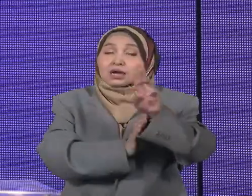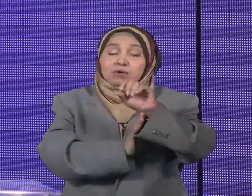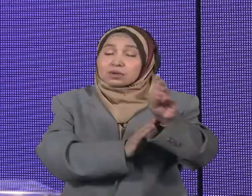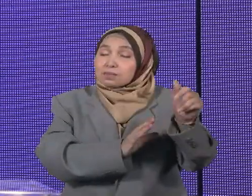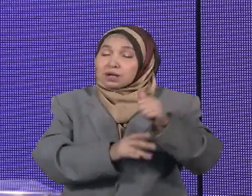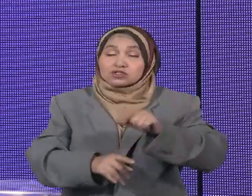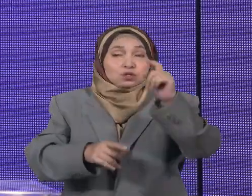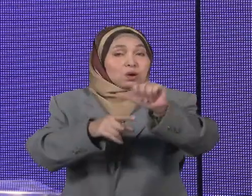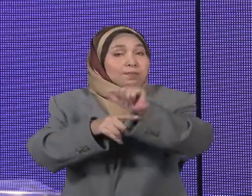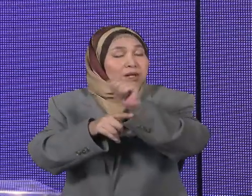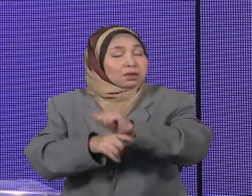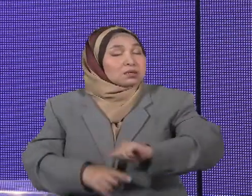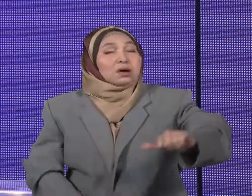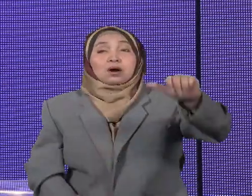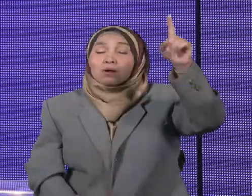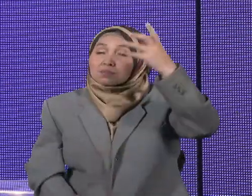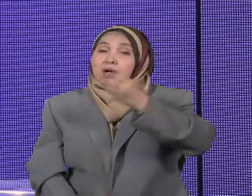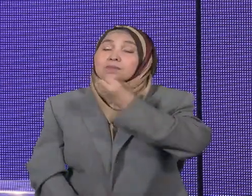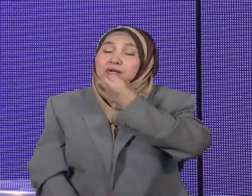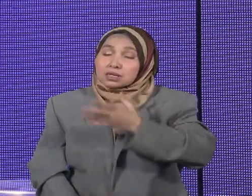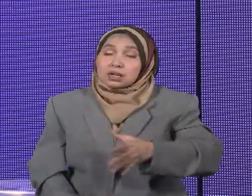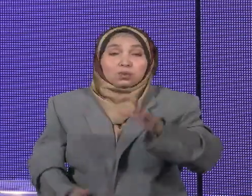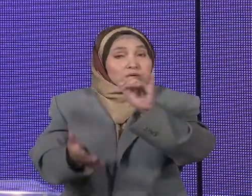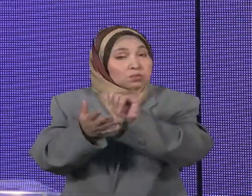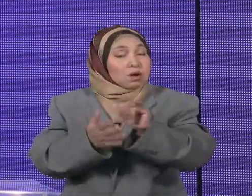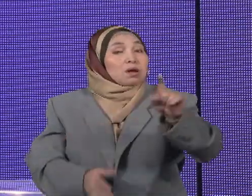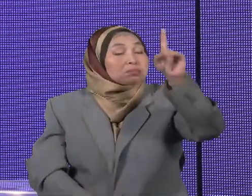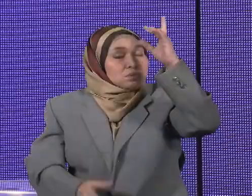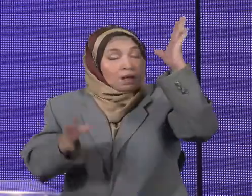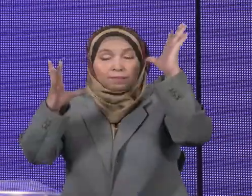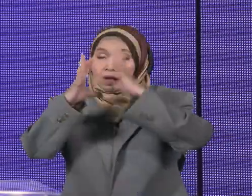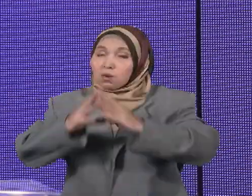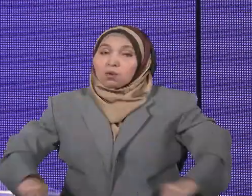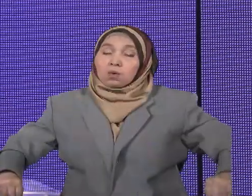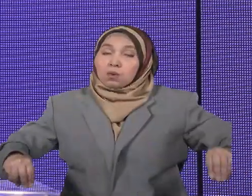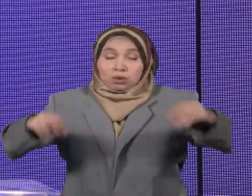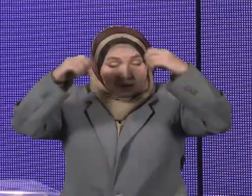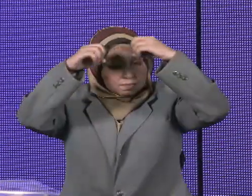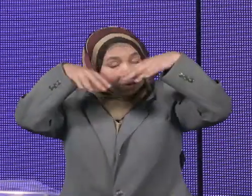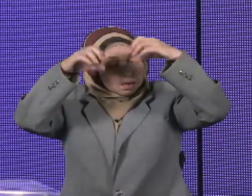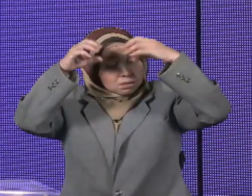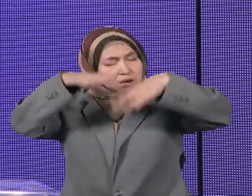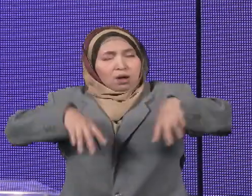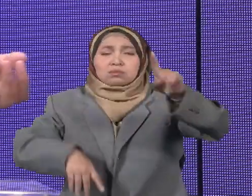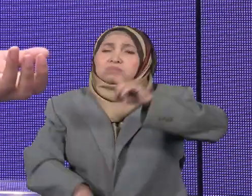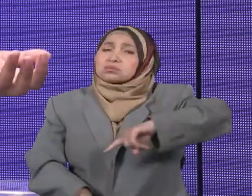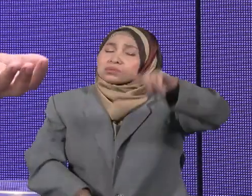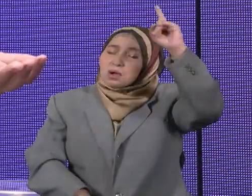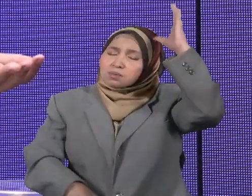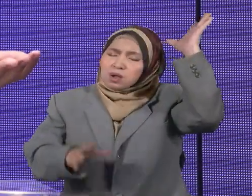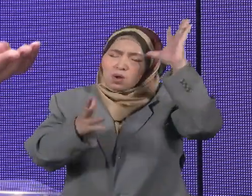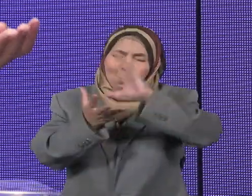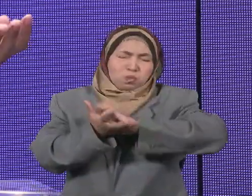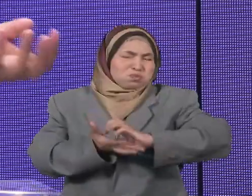Allah menyatakan yamhaqullahu riba, iaitu Allah menghilangkan keberkatan, Allah menghancurkan. Kalau